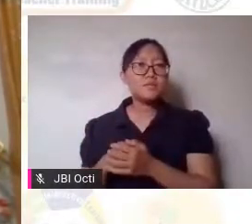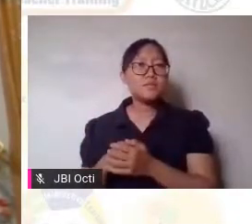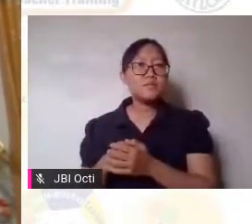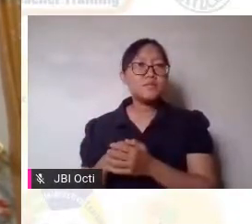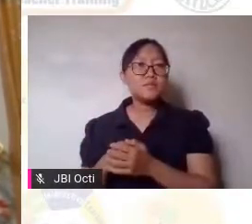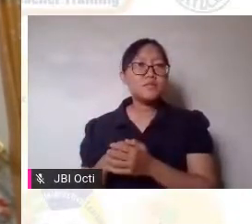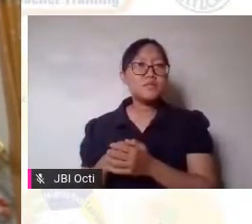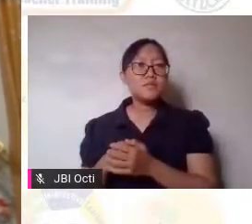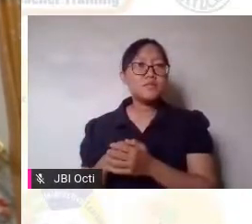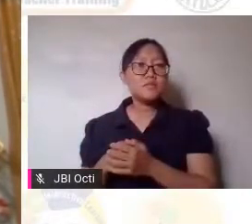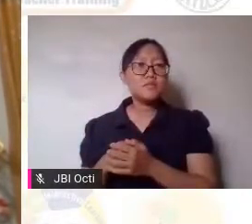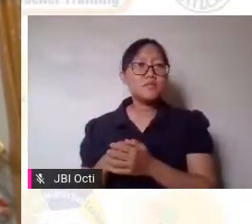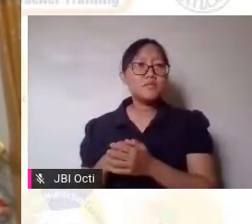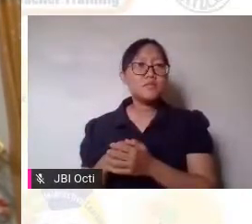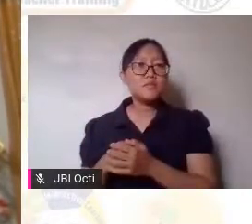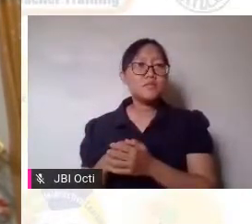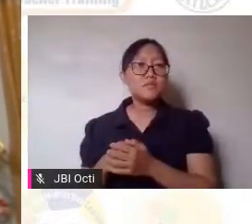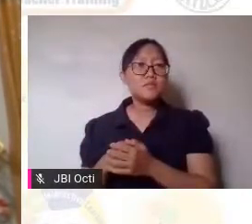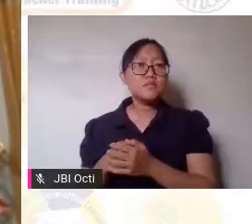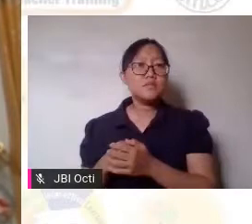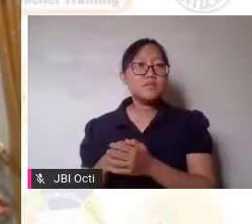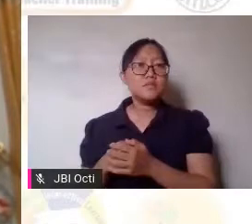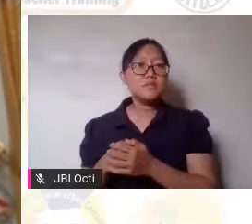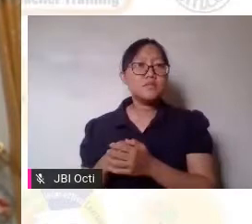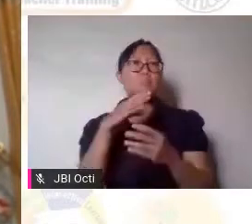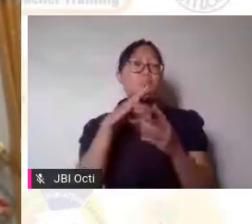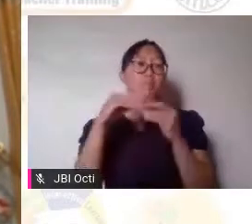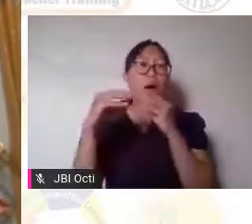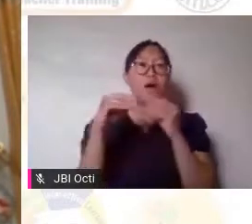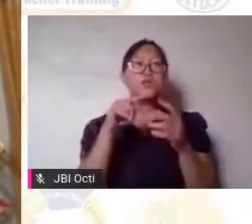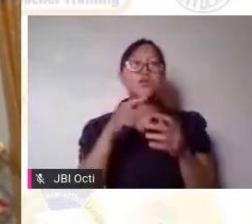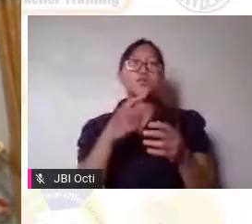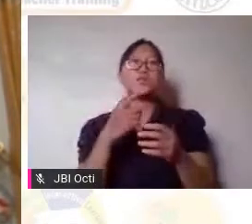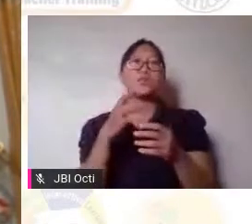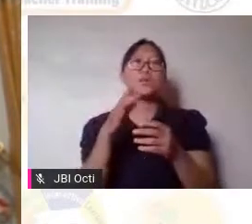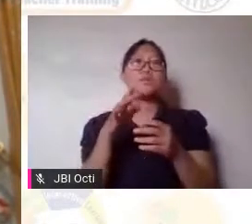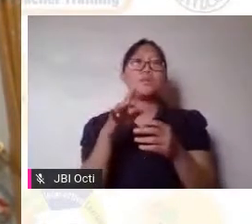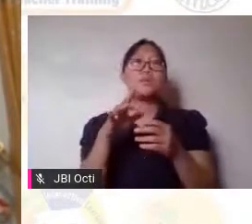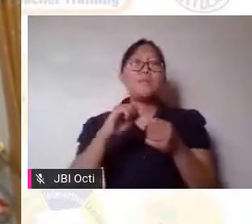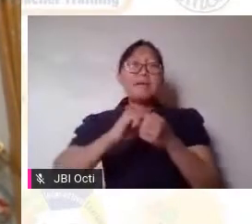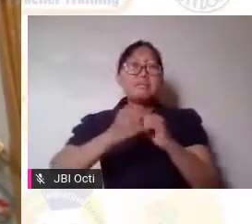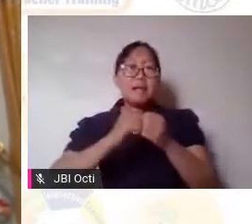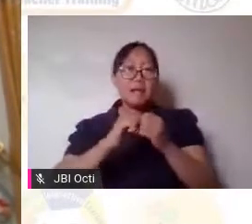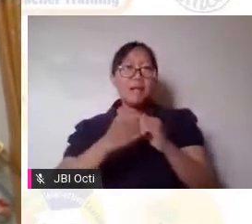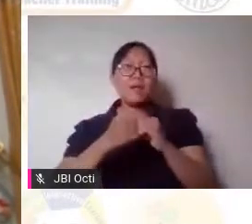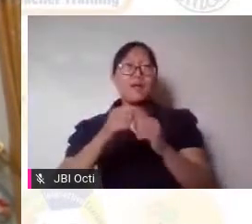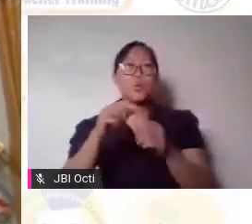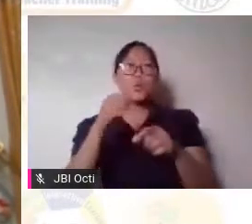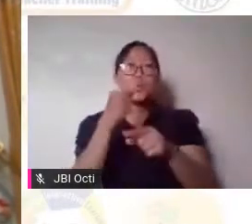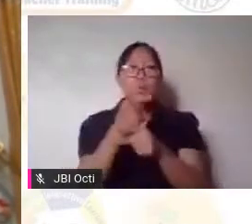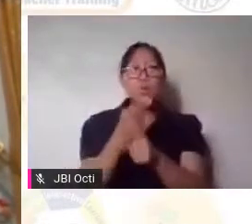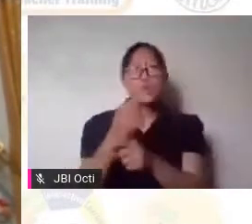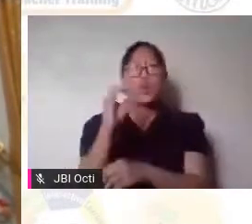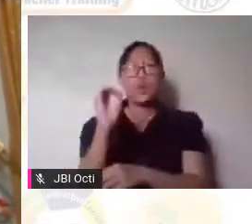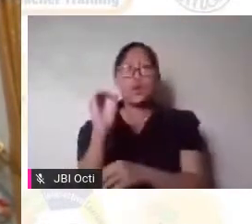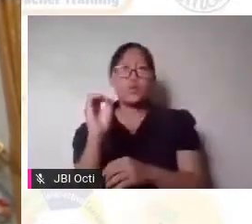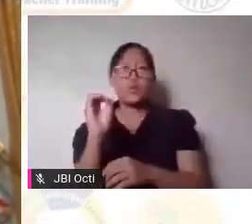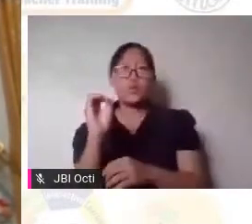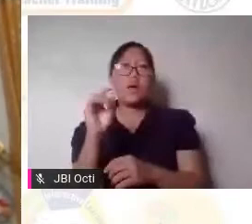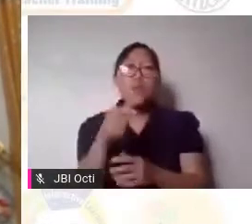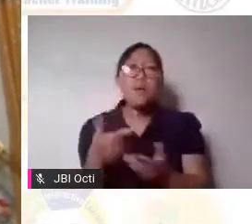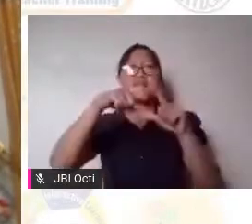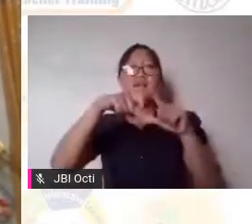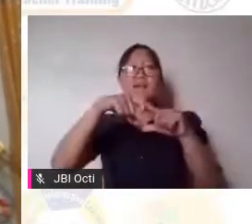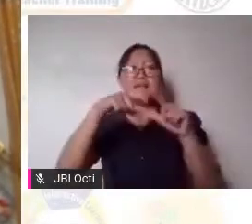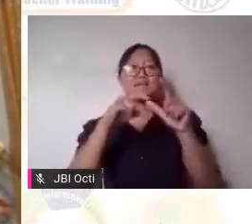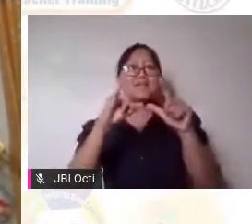disleksia. Disleksia bisa mempengaruhi kehidupan orang yang menyandangnya ya. Bisa bertahun-tahun mereka